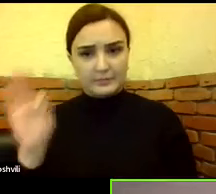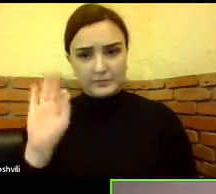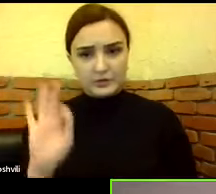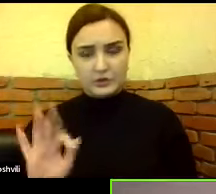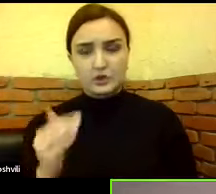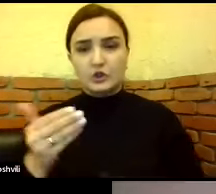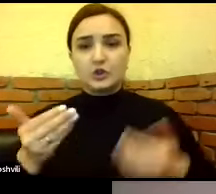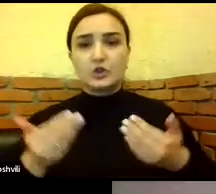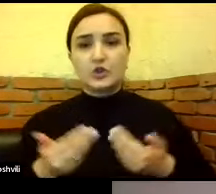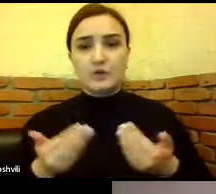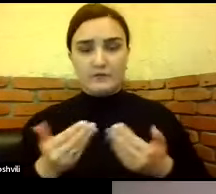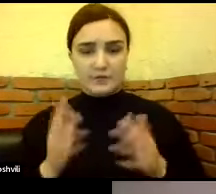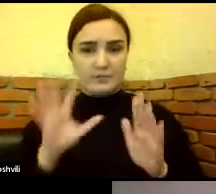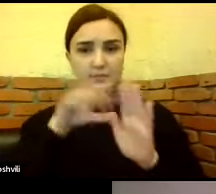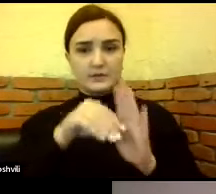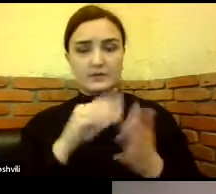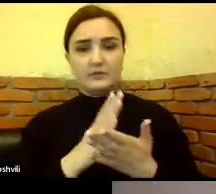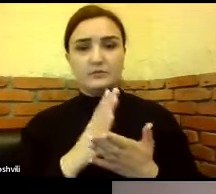ხდება.